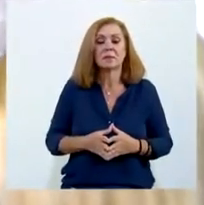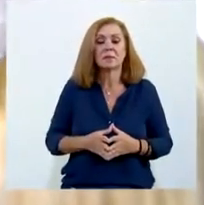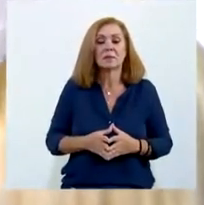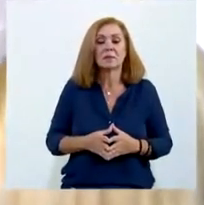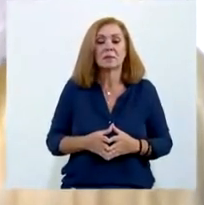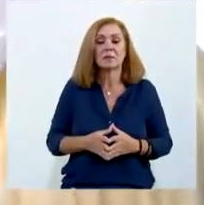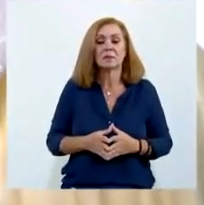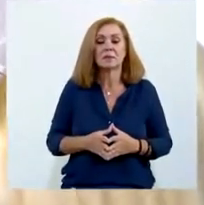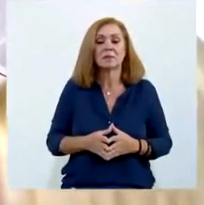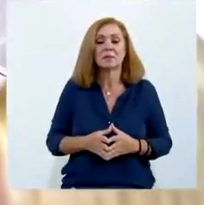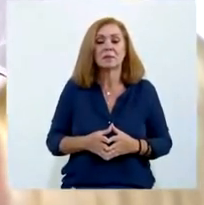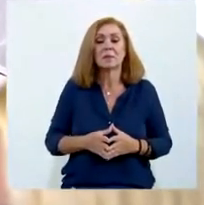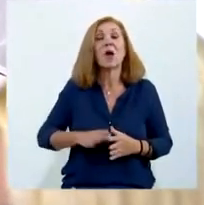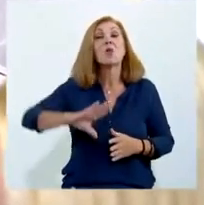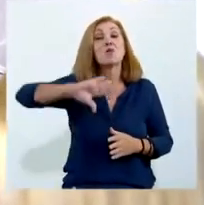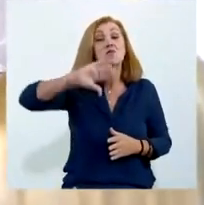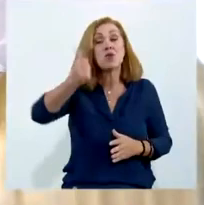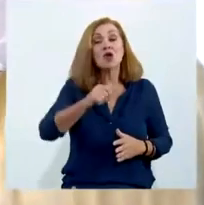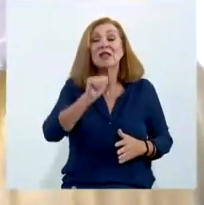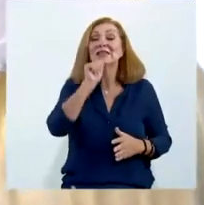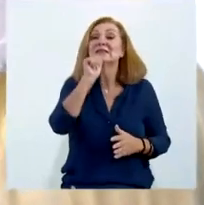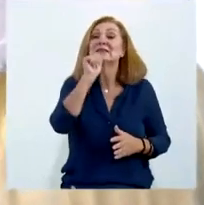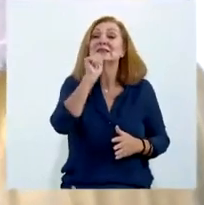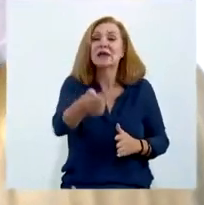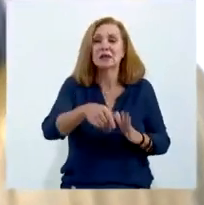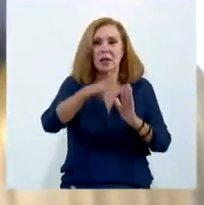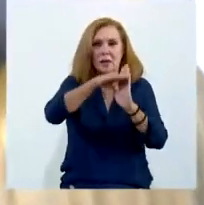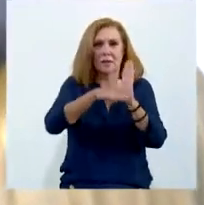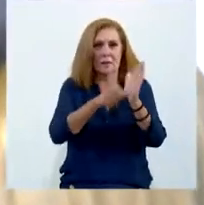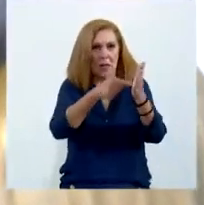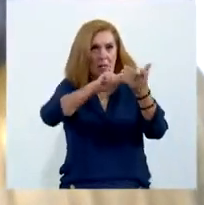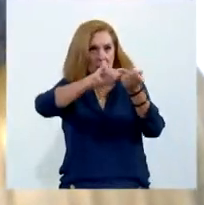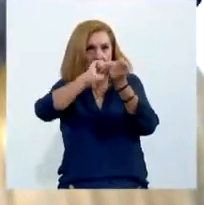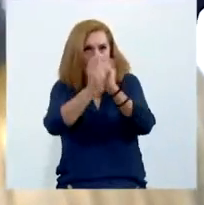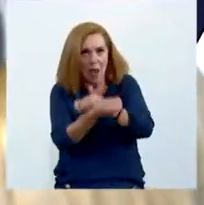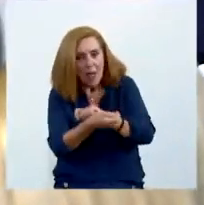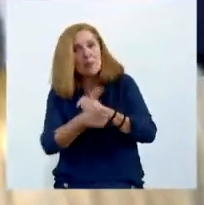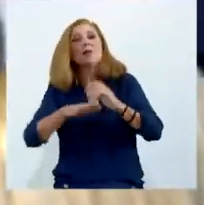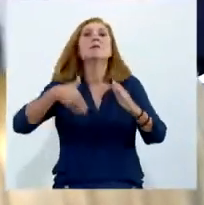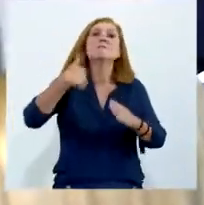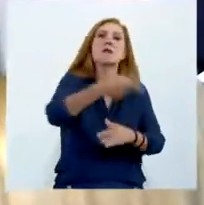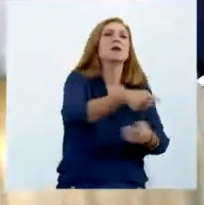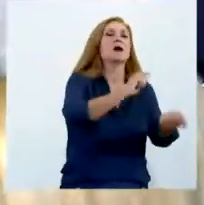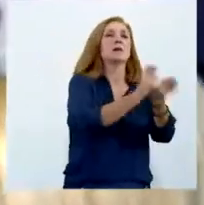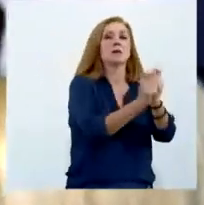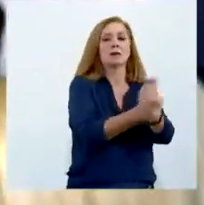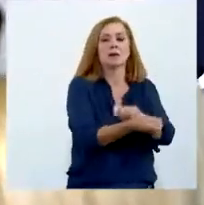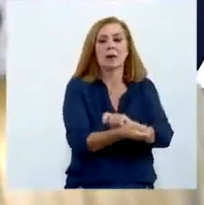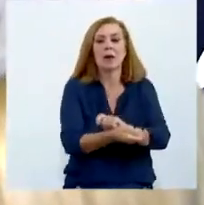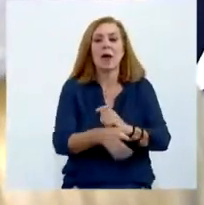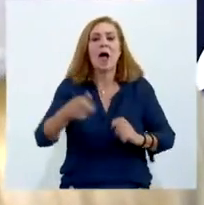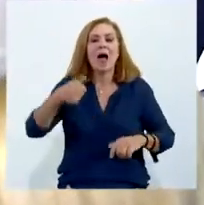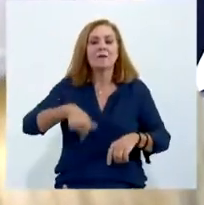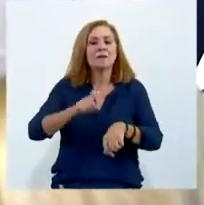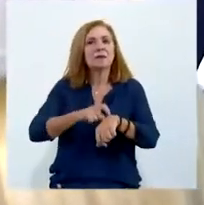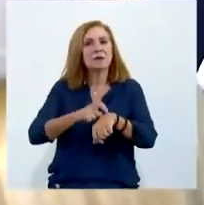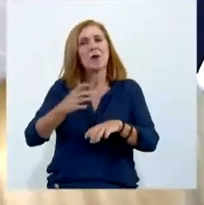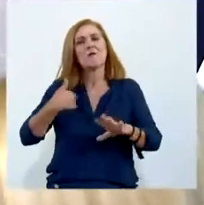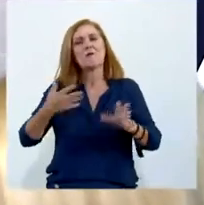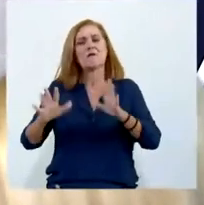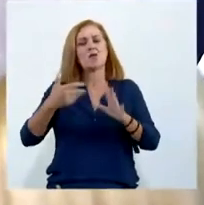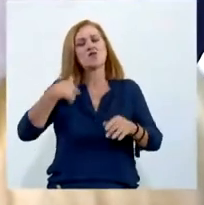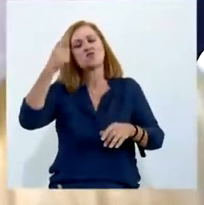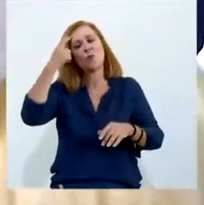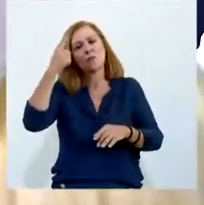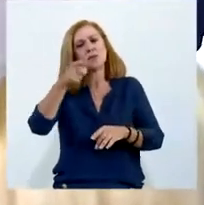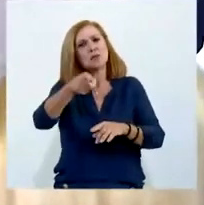σαρωτική συνταγματική αναθεώρηση. Επειδή βρισκόμαστε σε προτείνουσα βουλή, φαντάζομαι ότι θα έχετε επεξεργαστεί μια συνολική